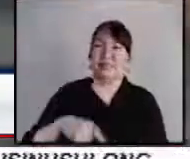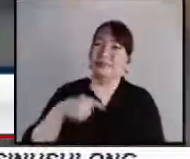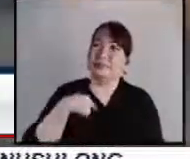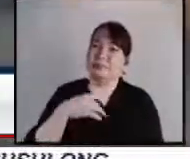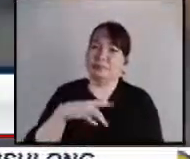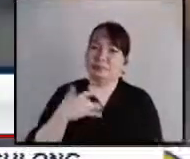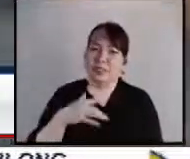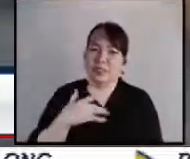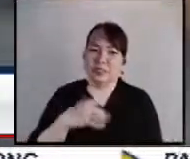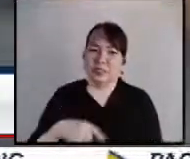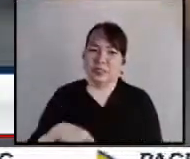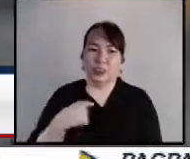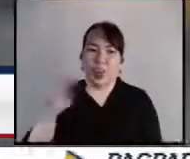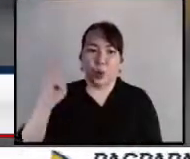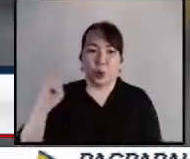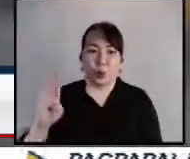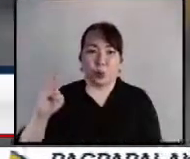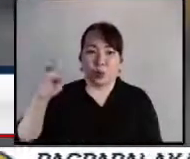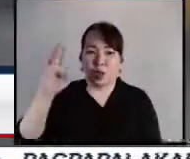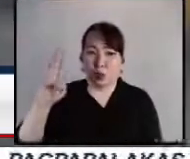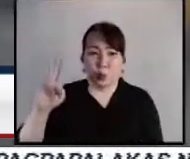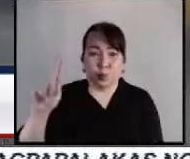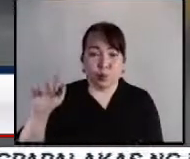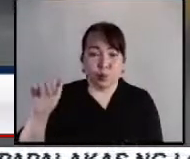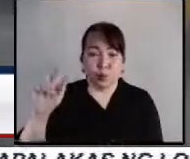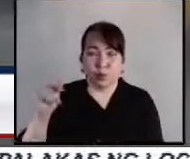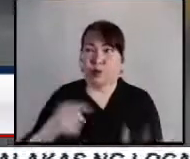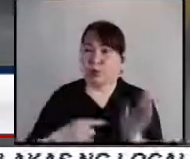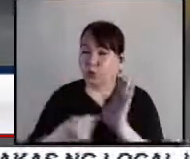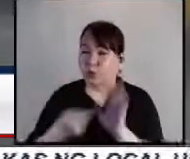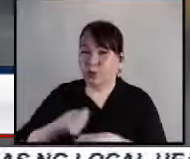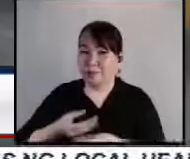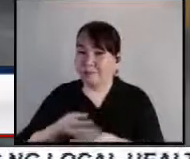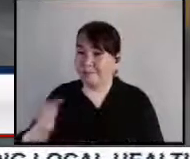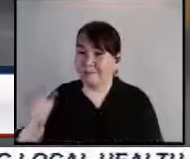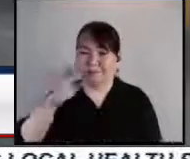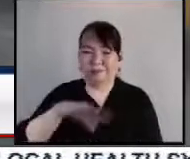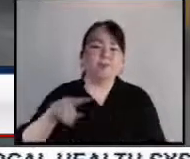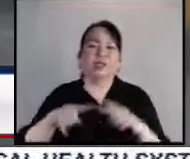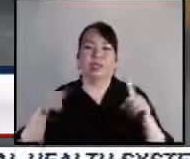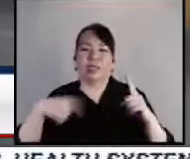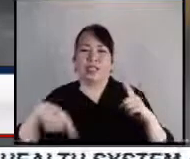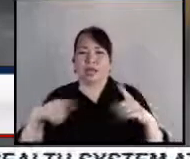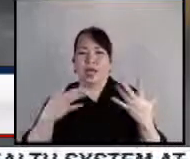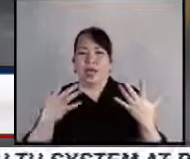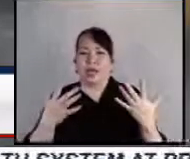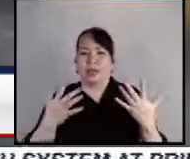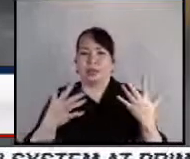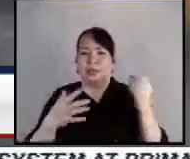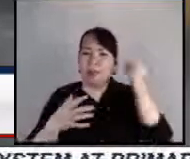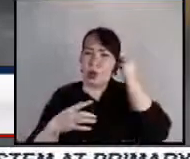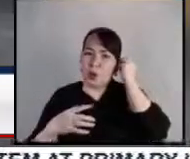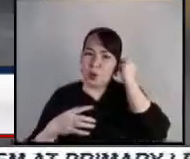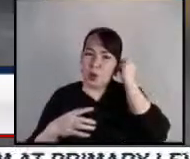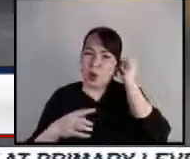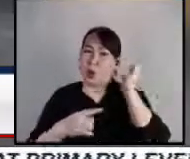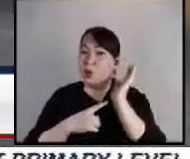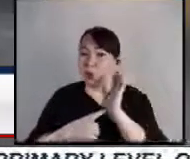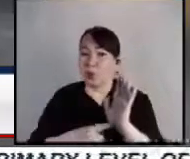kami nagpakita ng hilas. Siguro ngayon sa mga boxing powers at sa